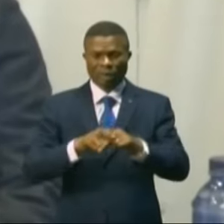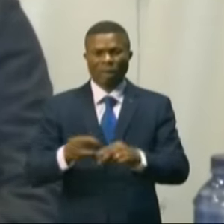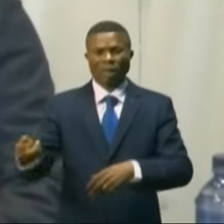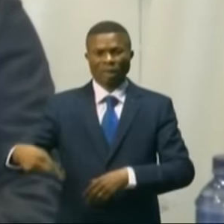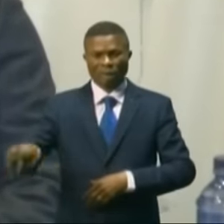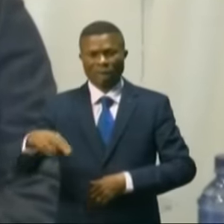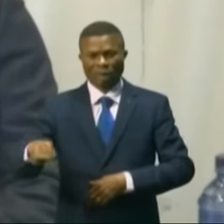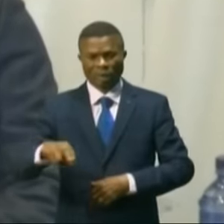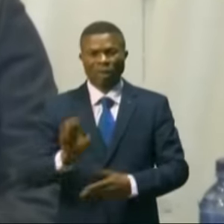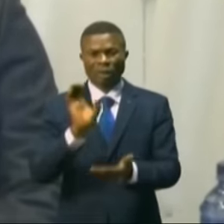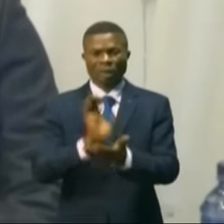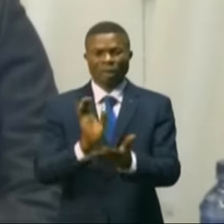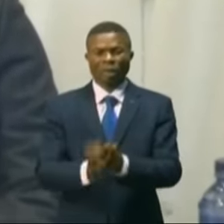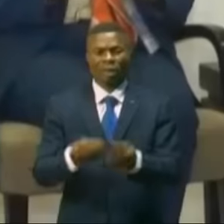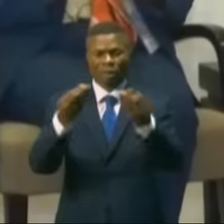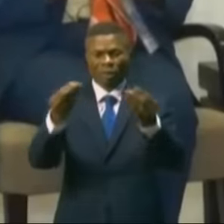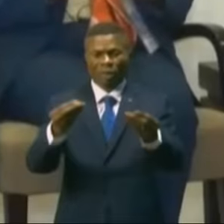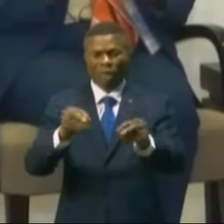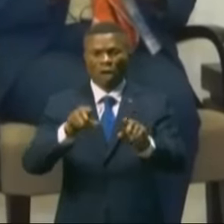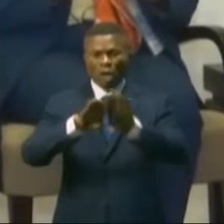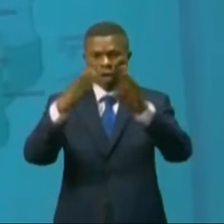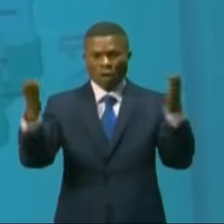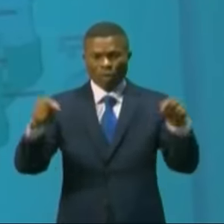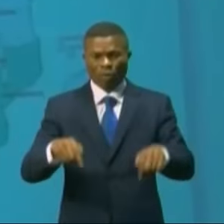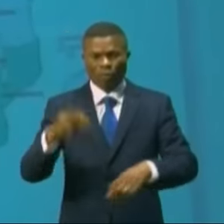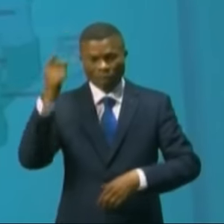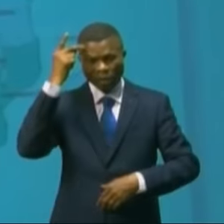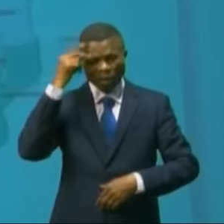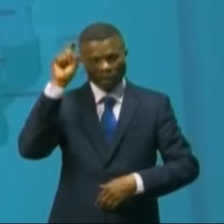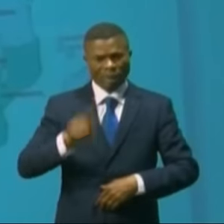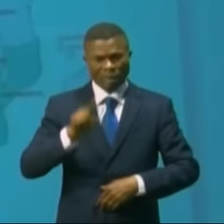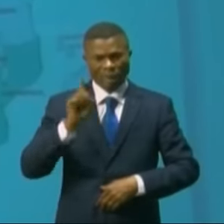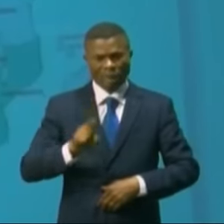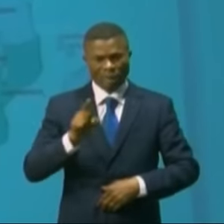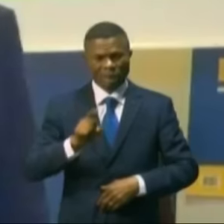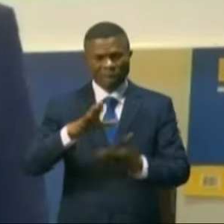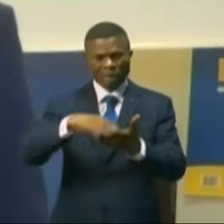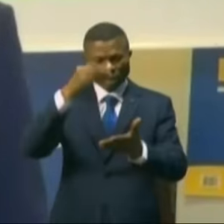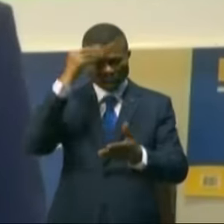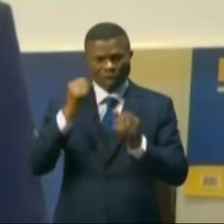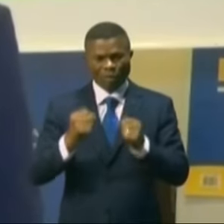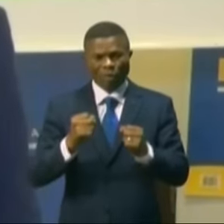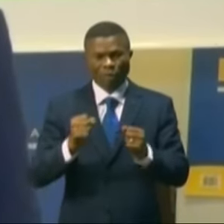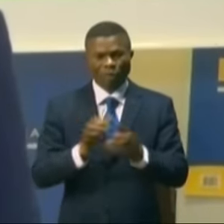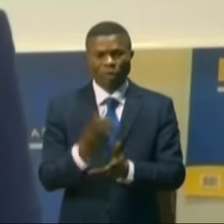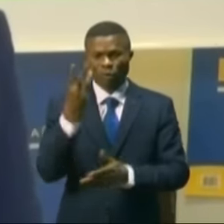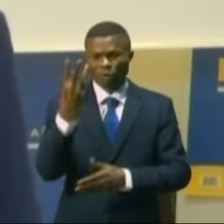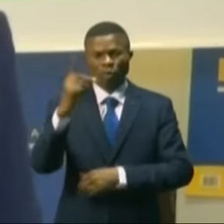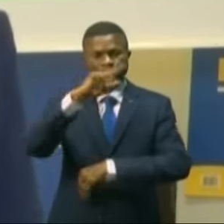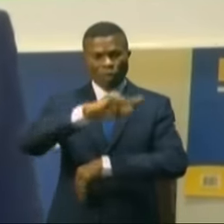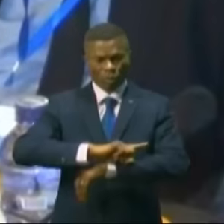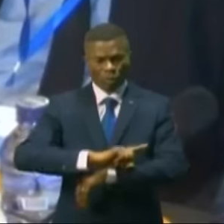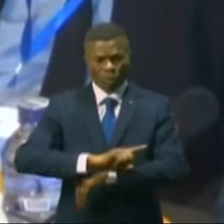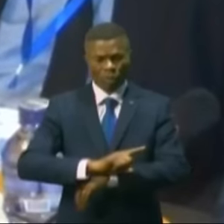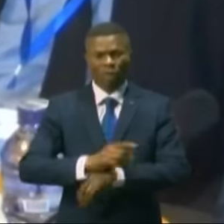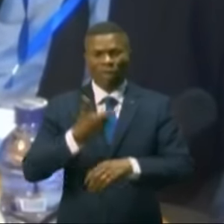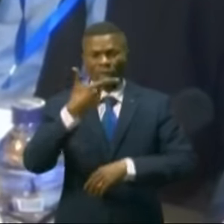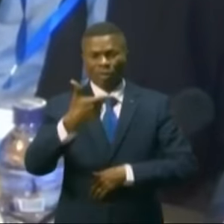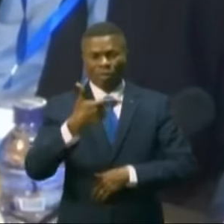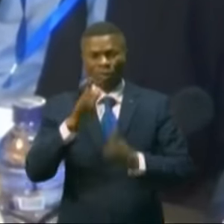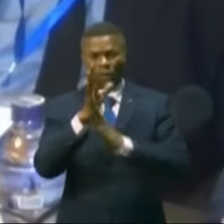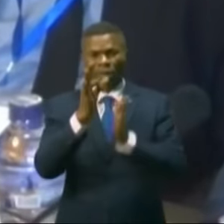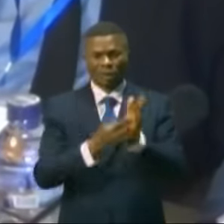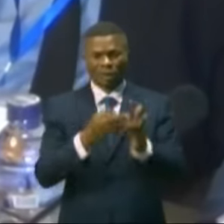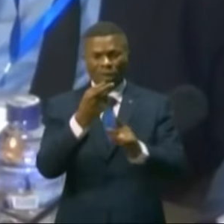des certifications ouverts à Kinshasa sont appelés à plus d'assiduité. Pendant 3 jours, soit du mardi